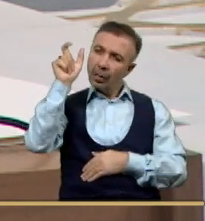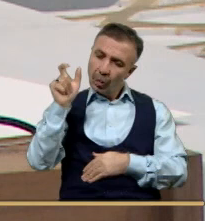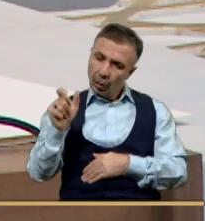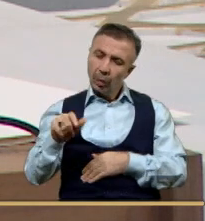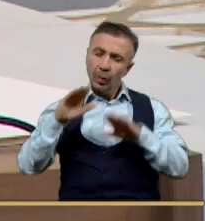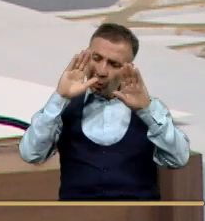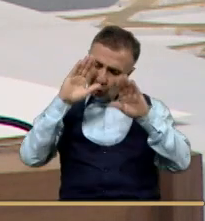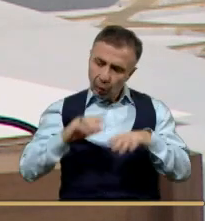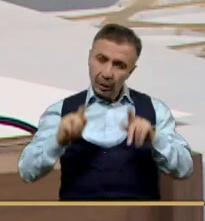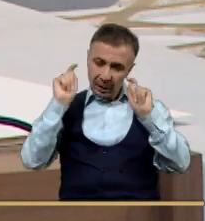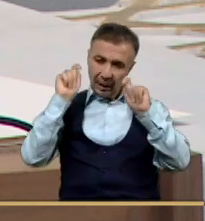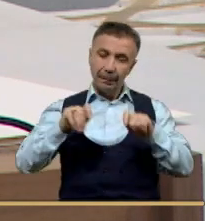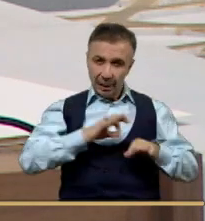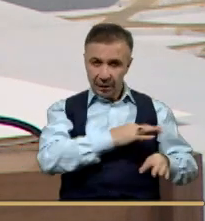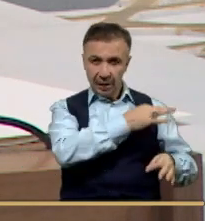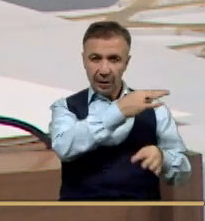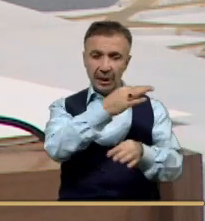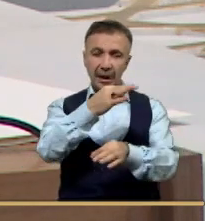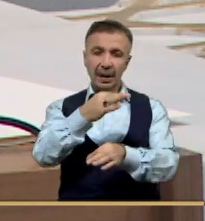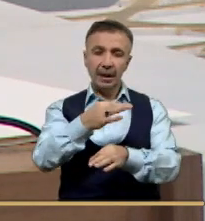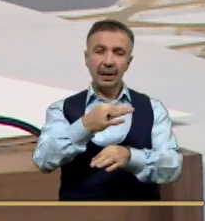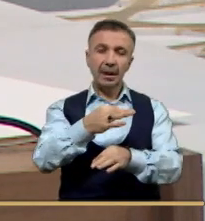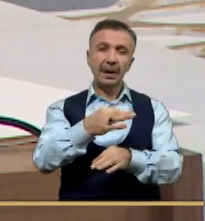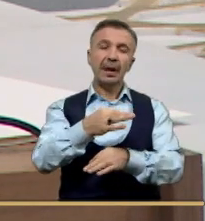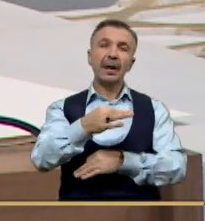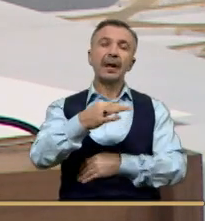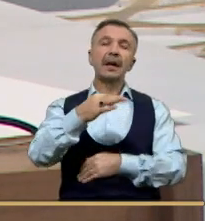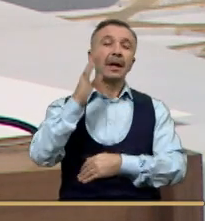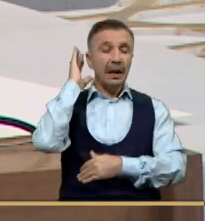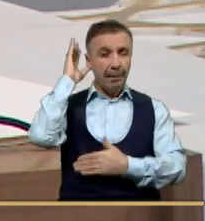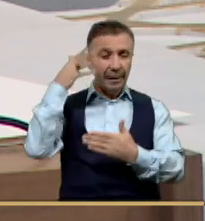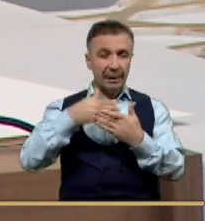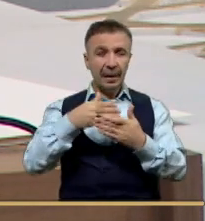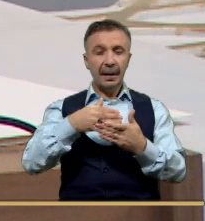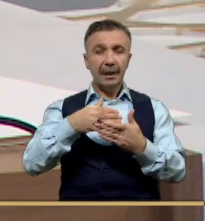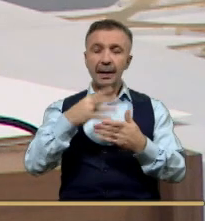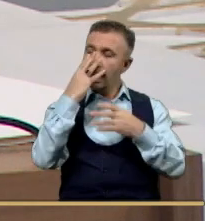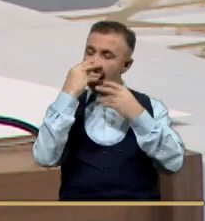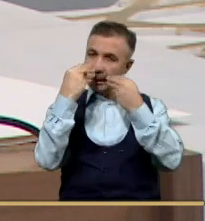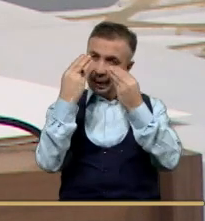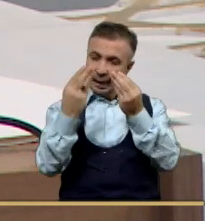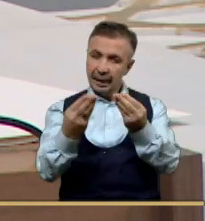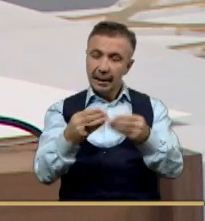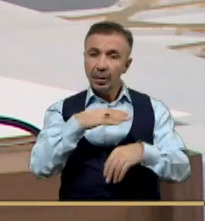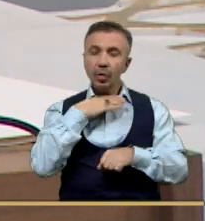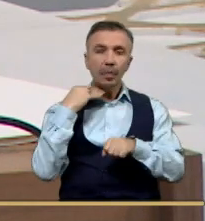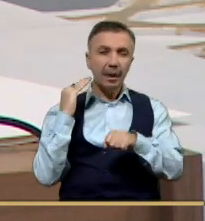edenlerin ibadetlerini kabul eder, hediyelerini, kurbanlarını kabul eder.